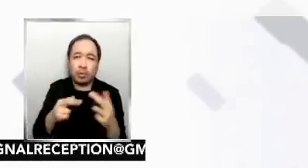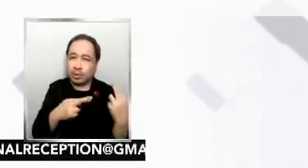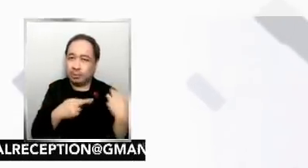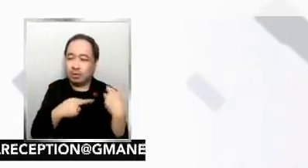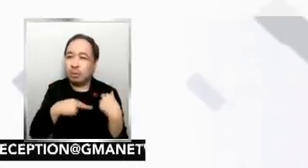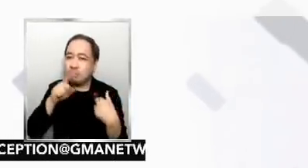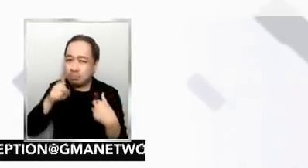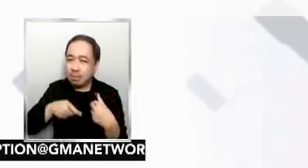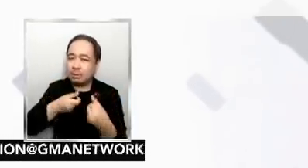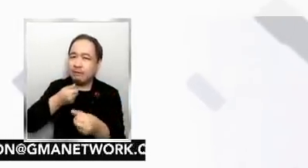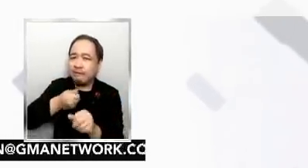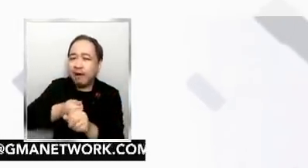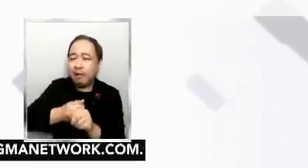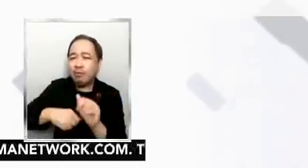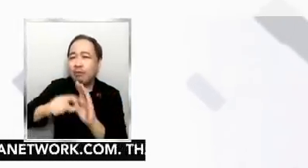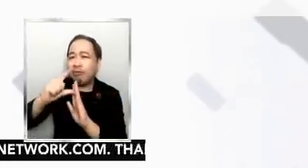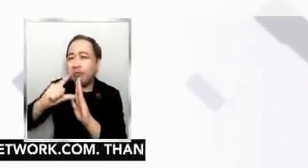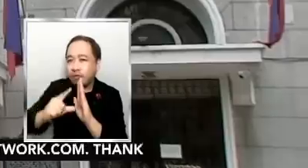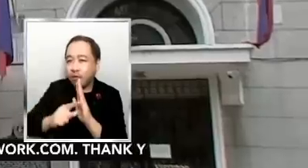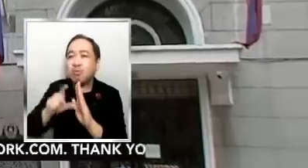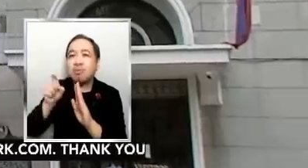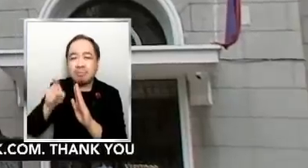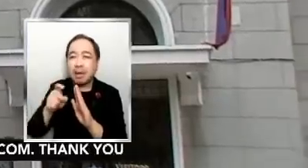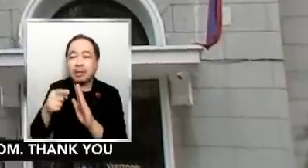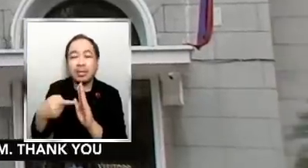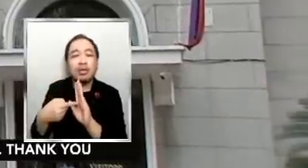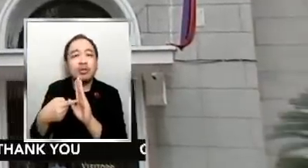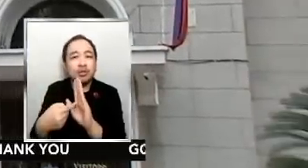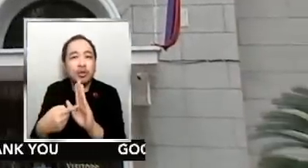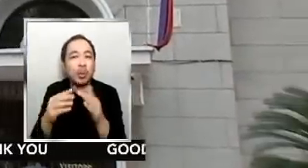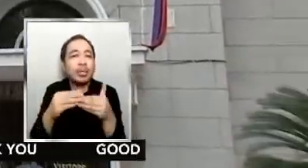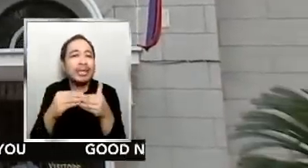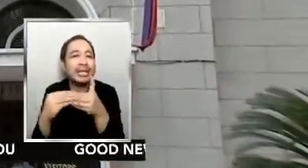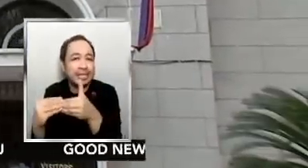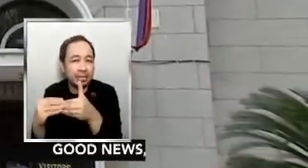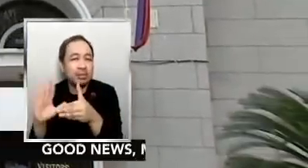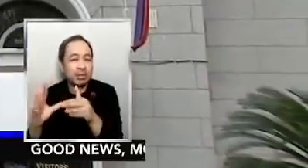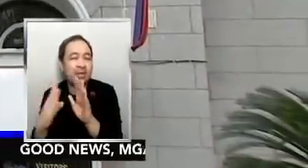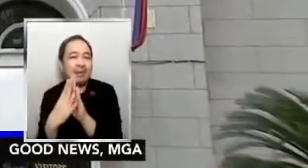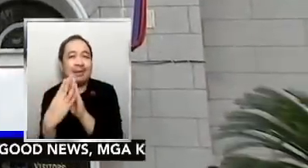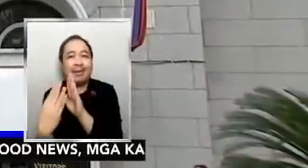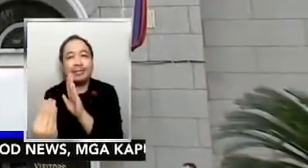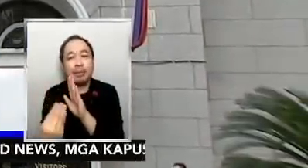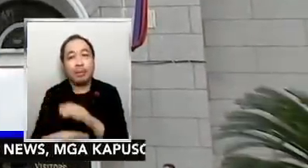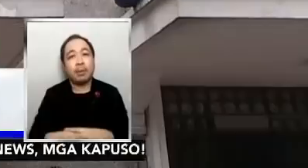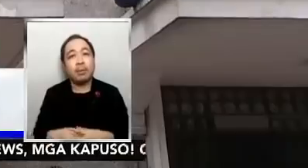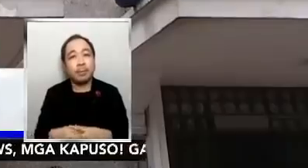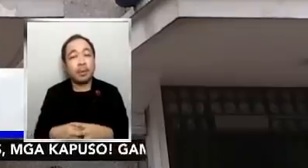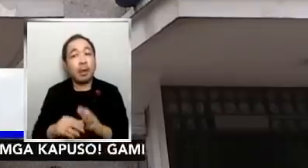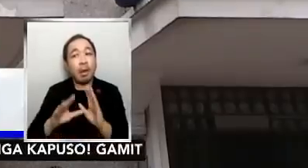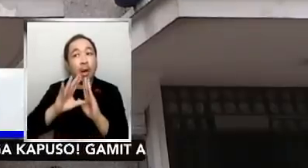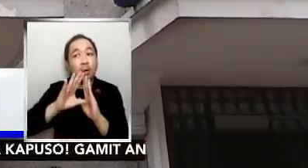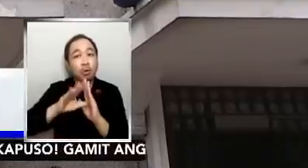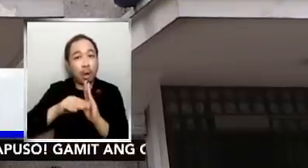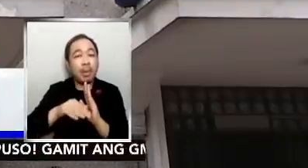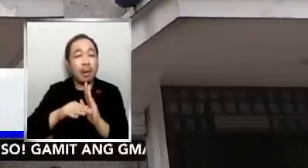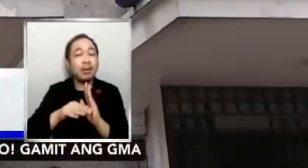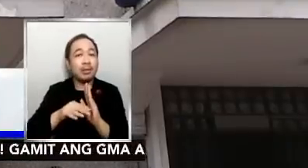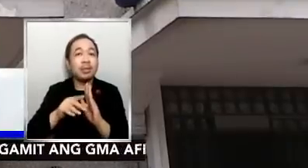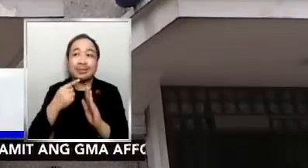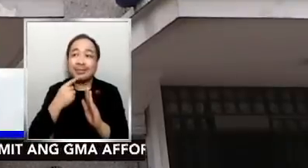manguna by leadership, by example. Ayon sa COMELEC, ipadadala raw nila ang summon sa magkabilang